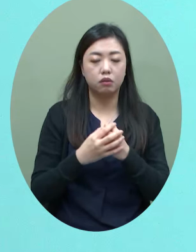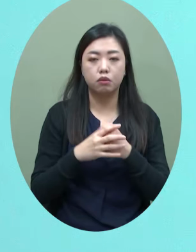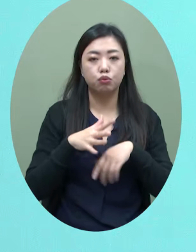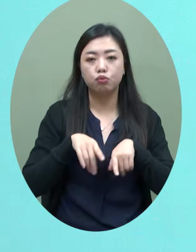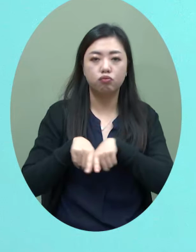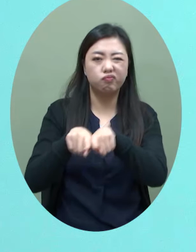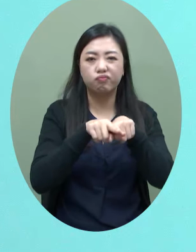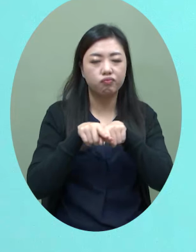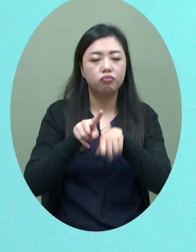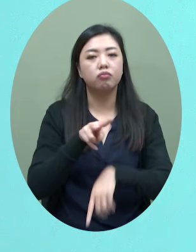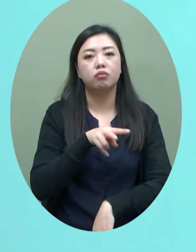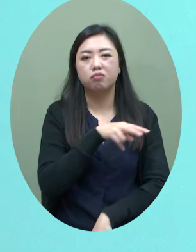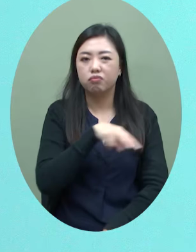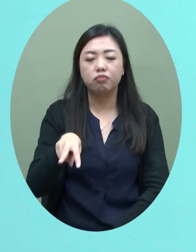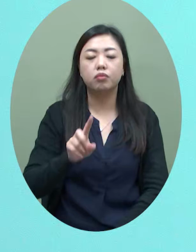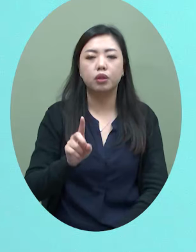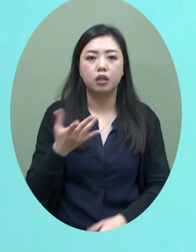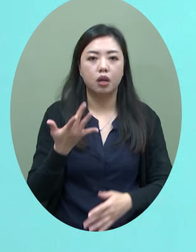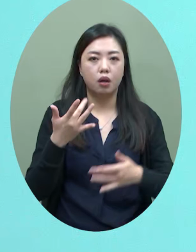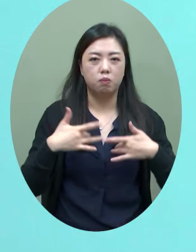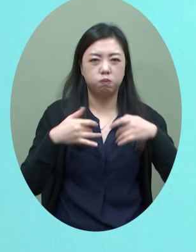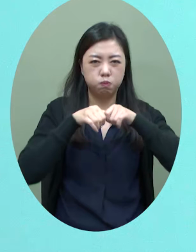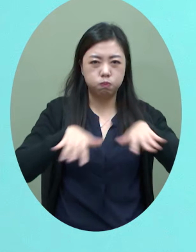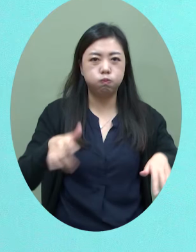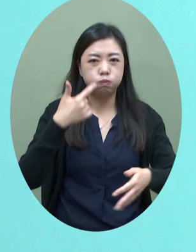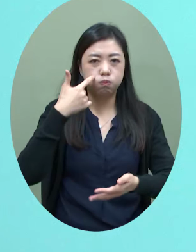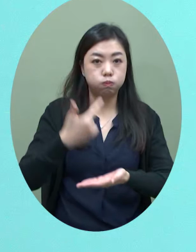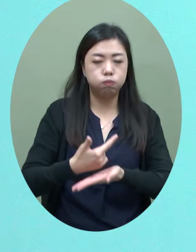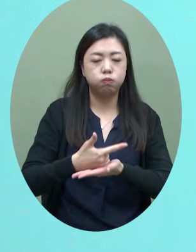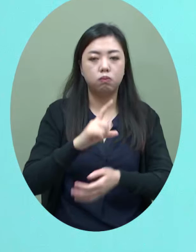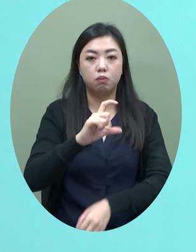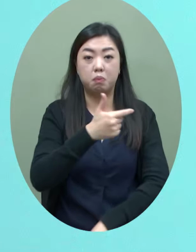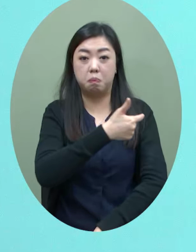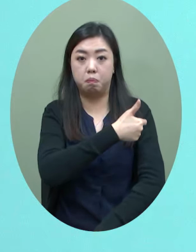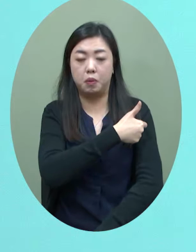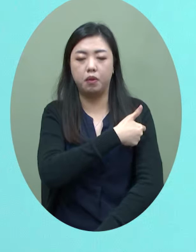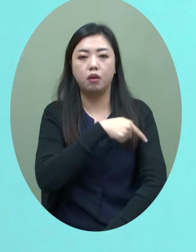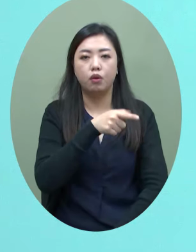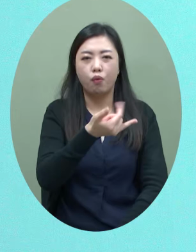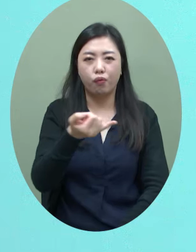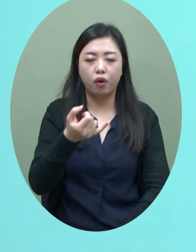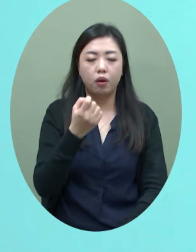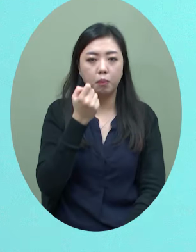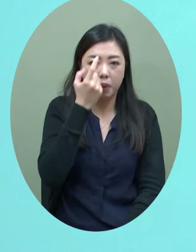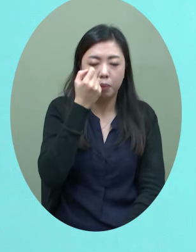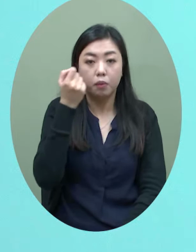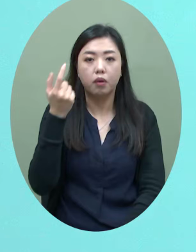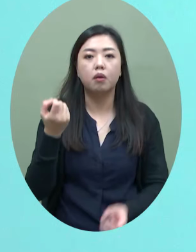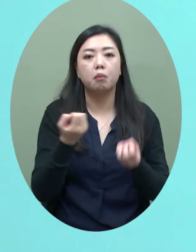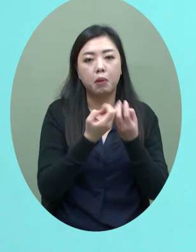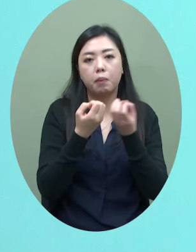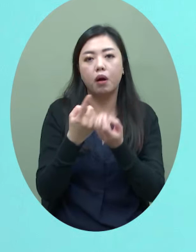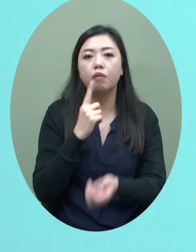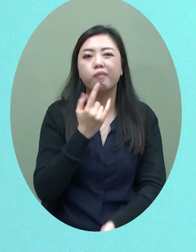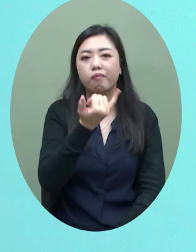大規模嘅疫情嘅情況之下的疫苗的接種咧，都會有一些異常的事件